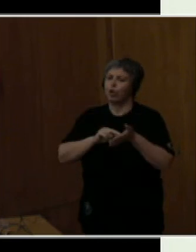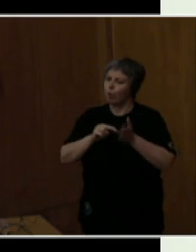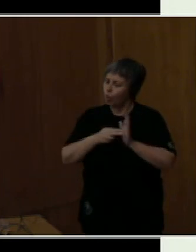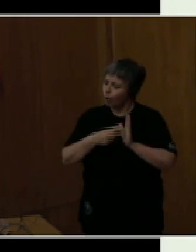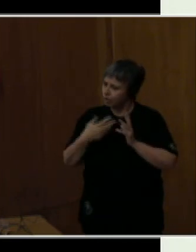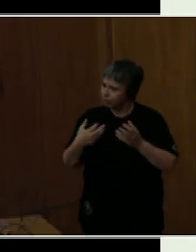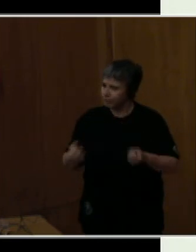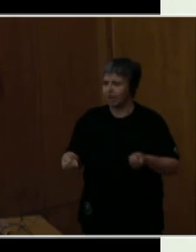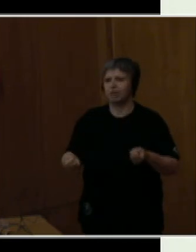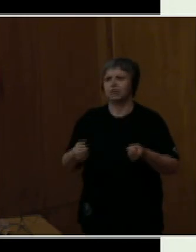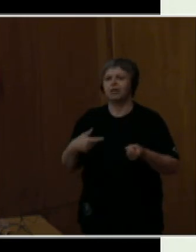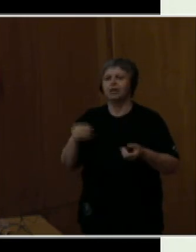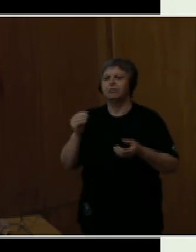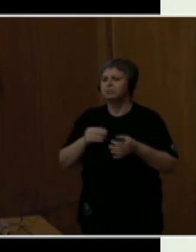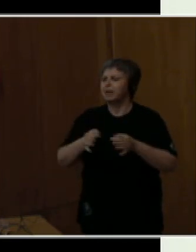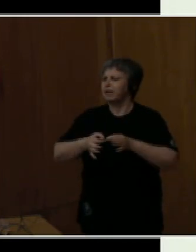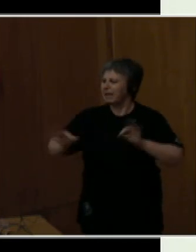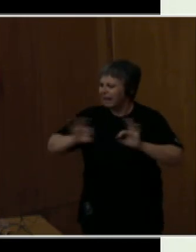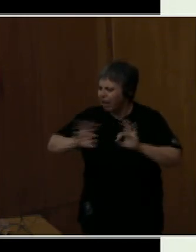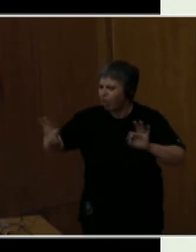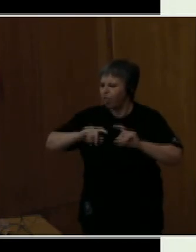όρους όγκου, καλωδίου κτλ.